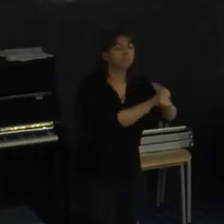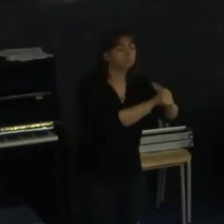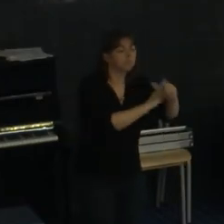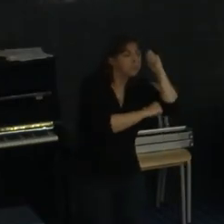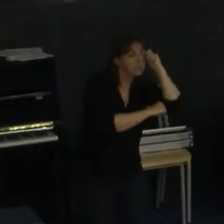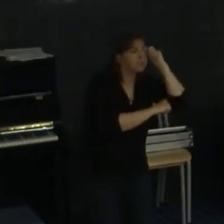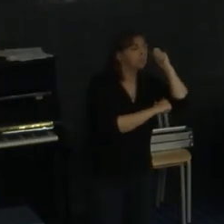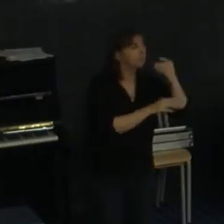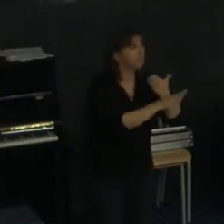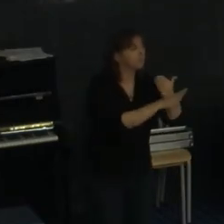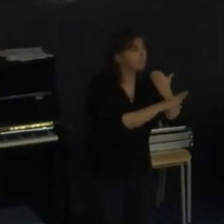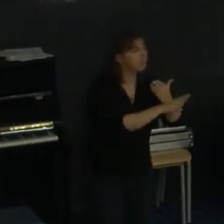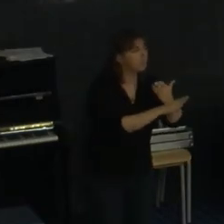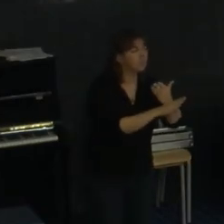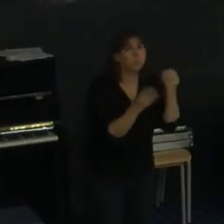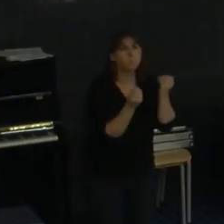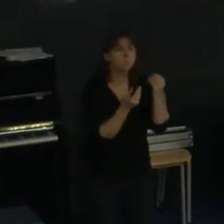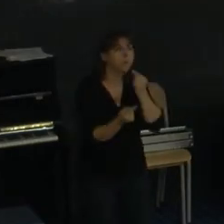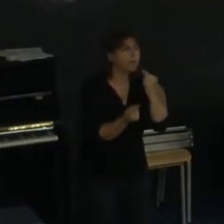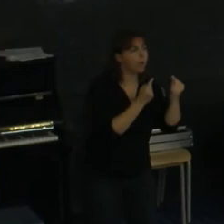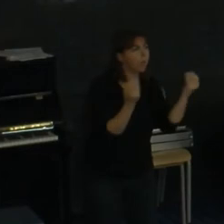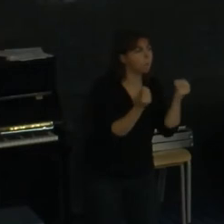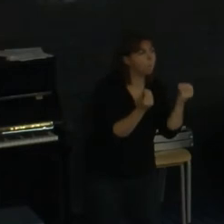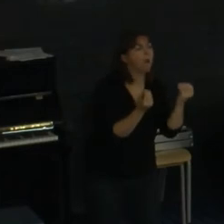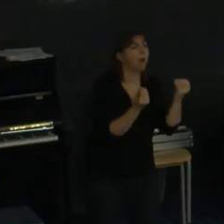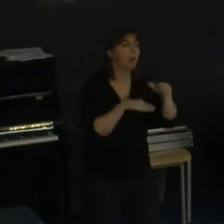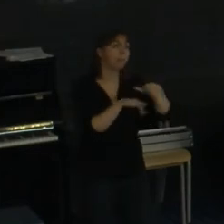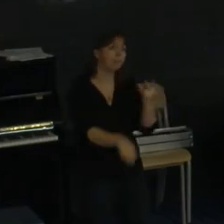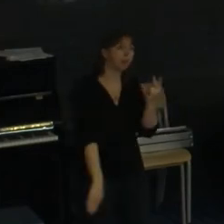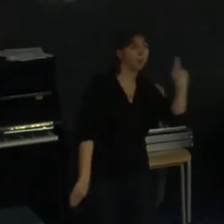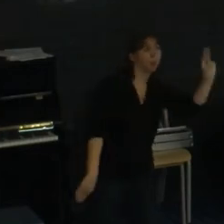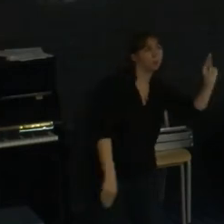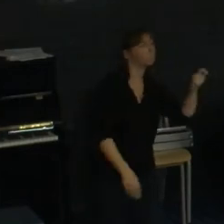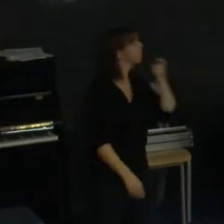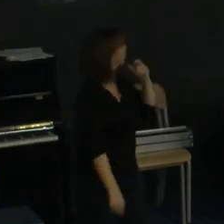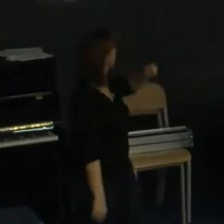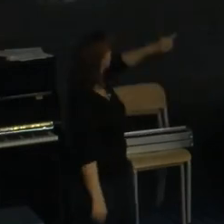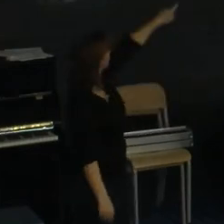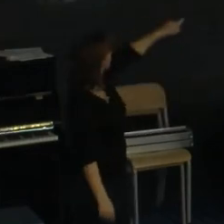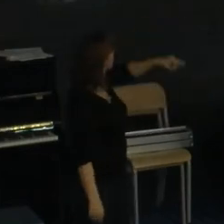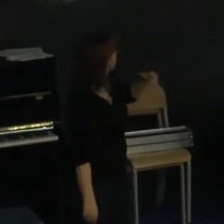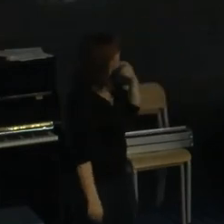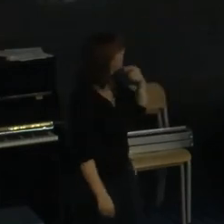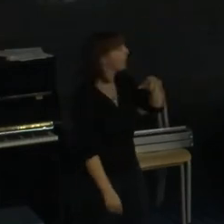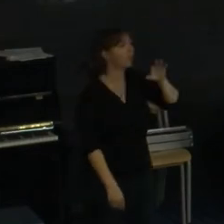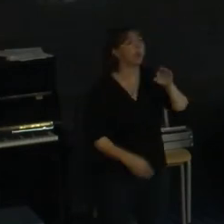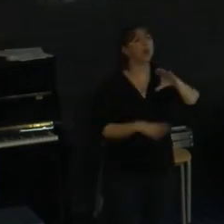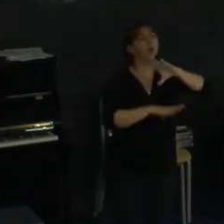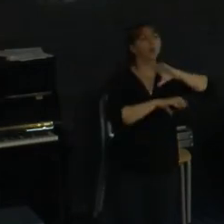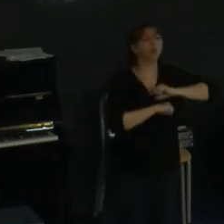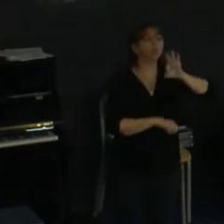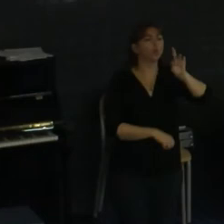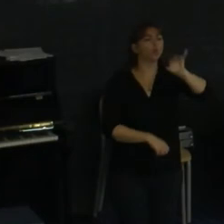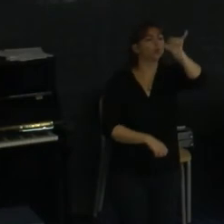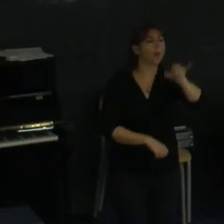passé ? On a d'habitude l'utilisation. La manière d'utiliser le truc, c'est de faire un try et un except. Et j'ai déjà vu des énormes